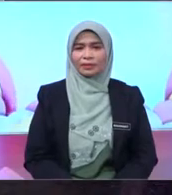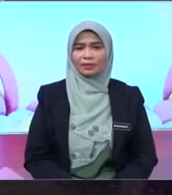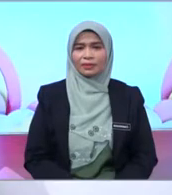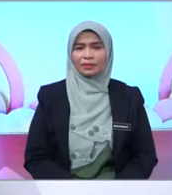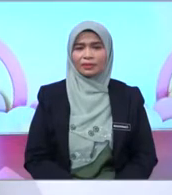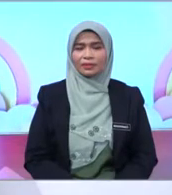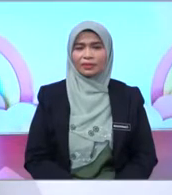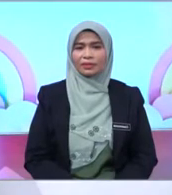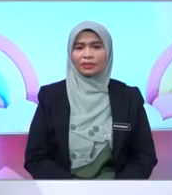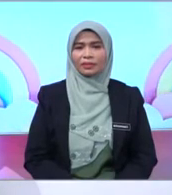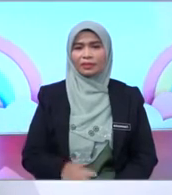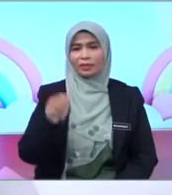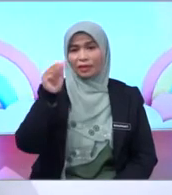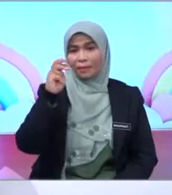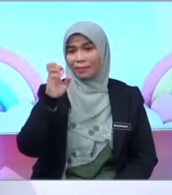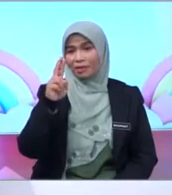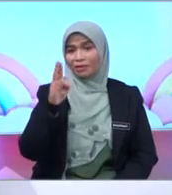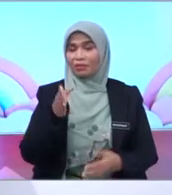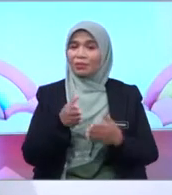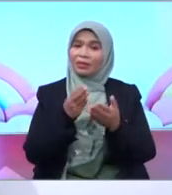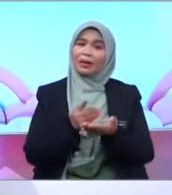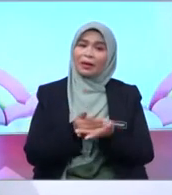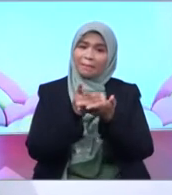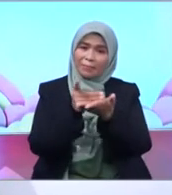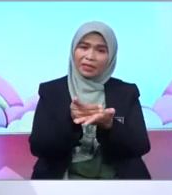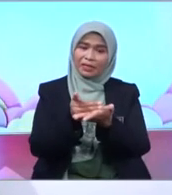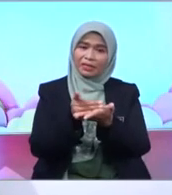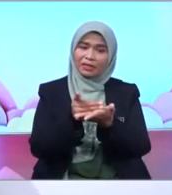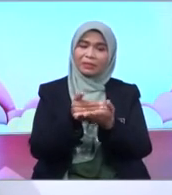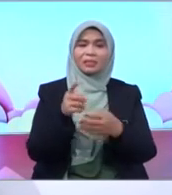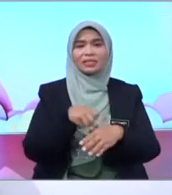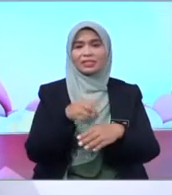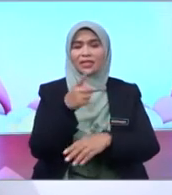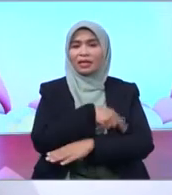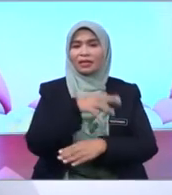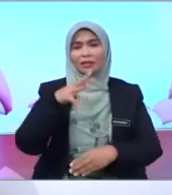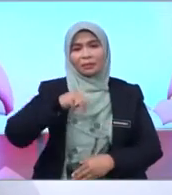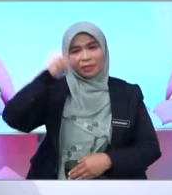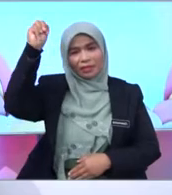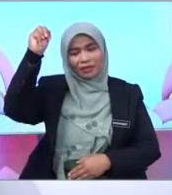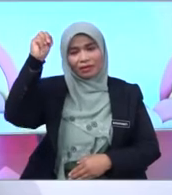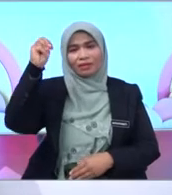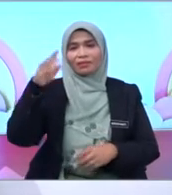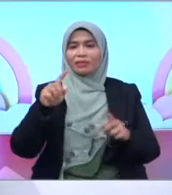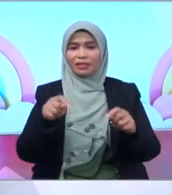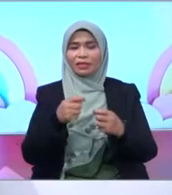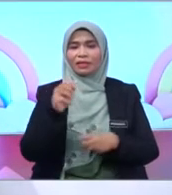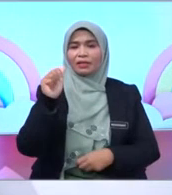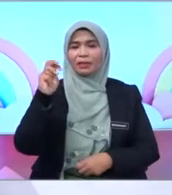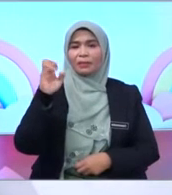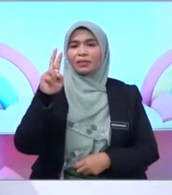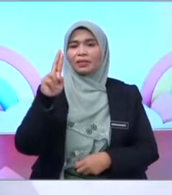menyakitkan Aamir menghulurkan Jerman smp-nya hari kemerdekaan tindakan Aamir